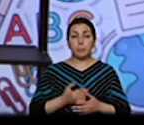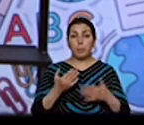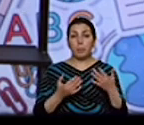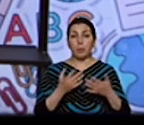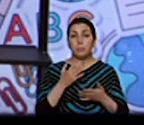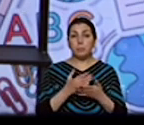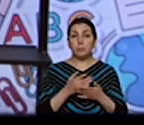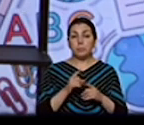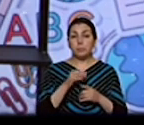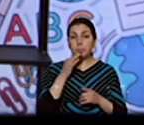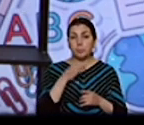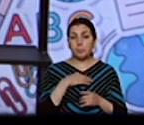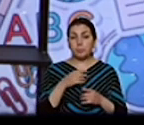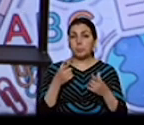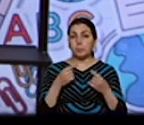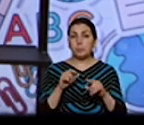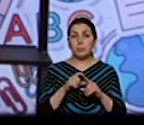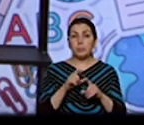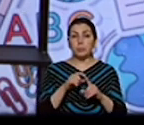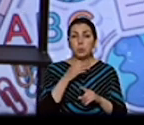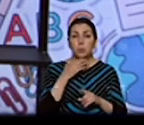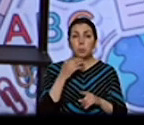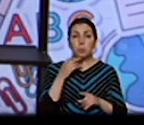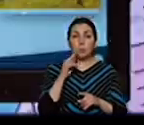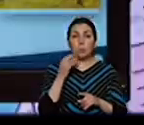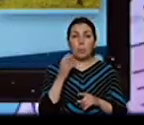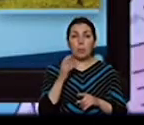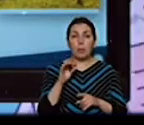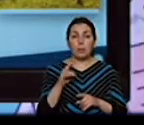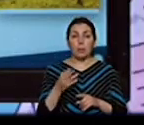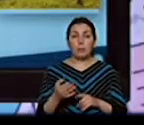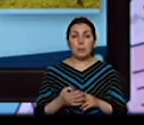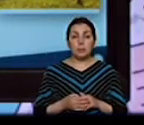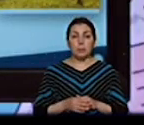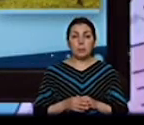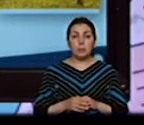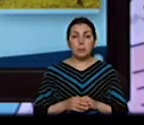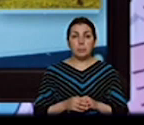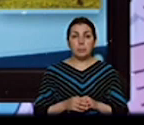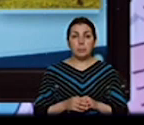Agar bor desangiz, qani qaysi so'z ko'plikdagi ot?